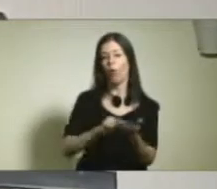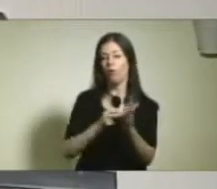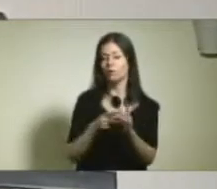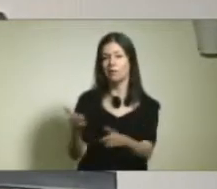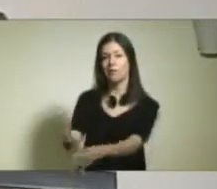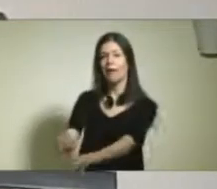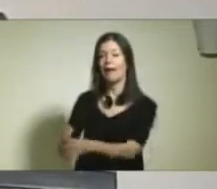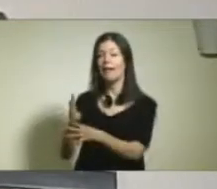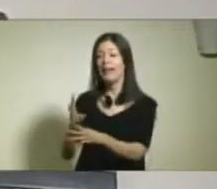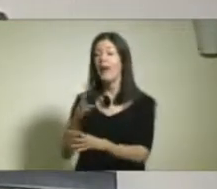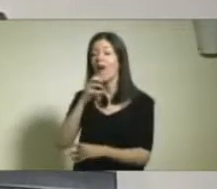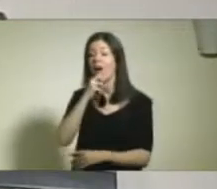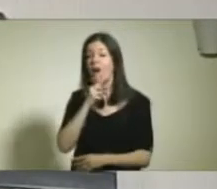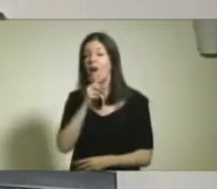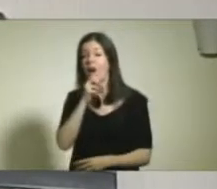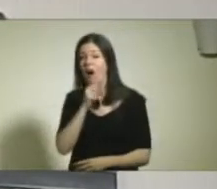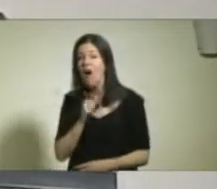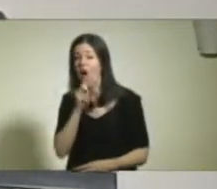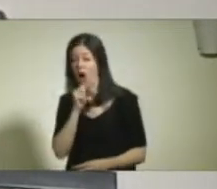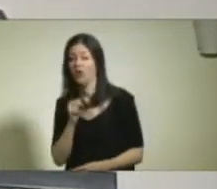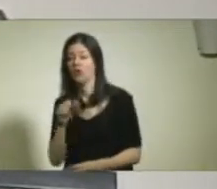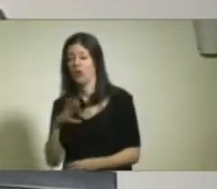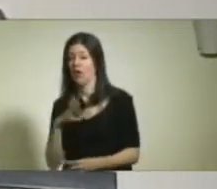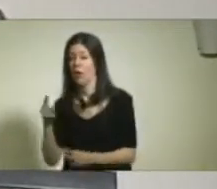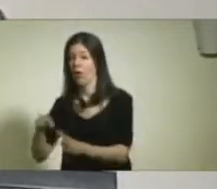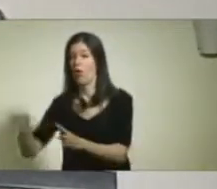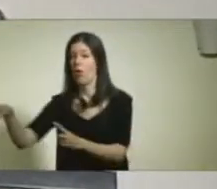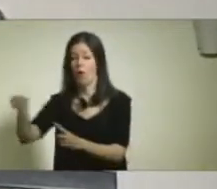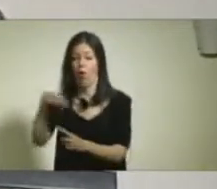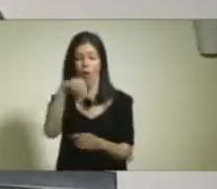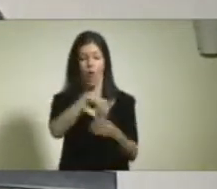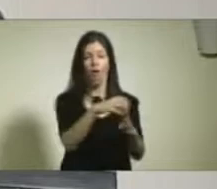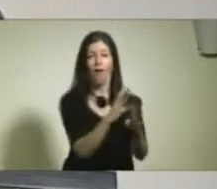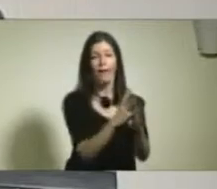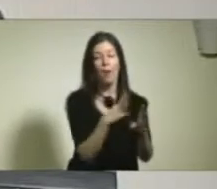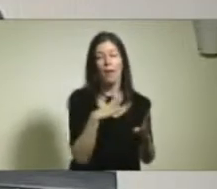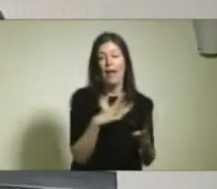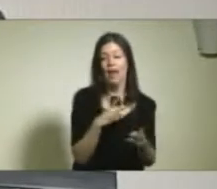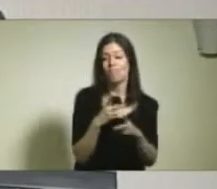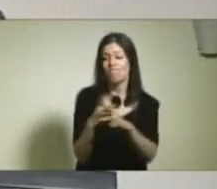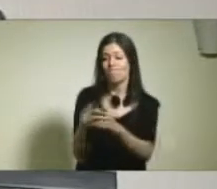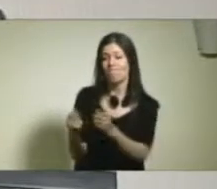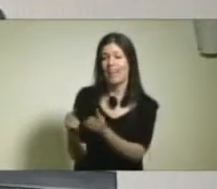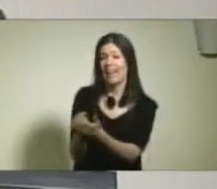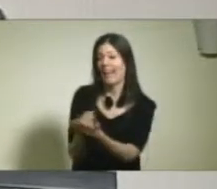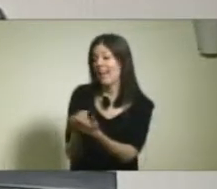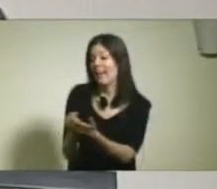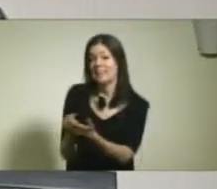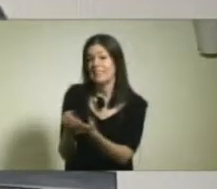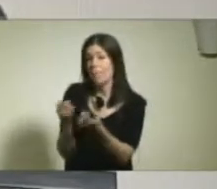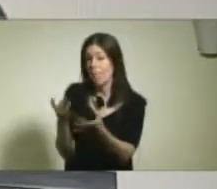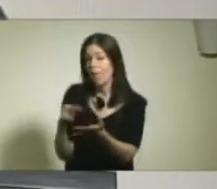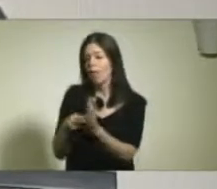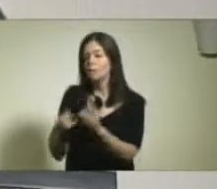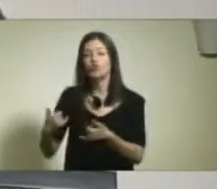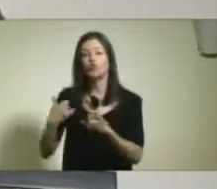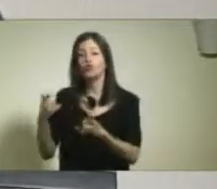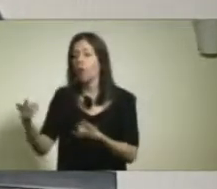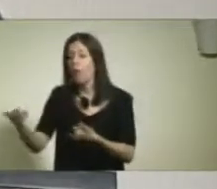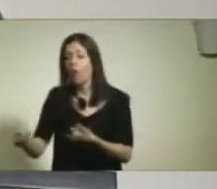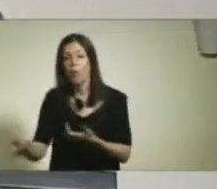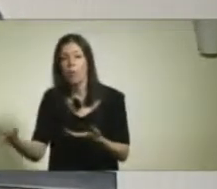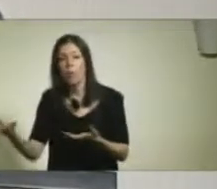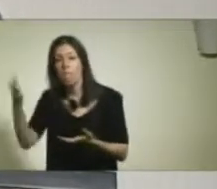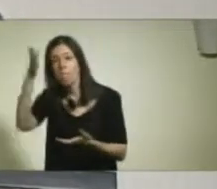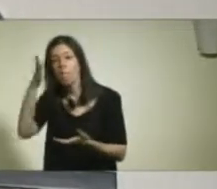clients très âgés dans nos portefeuilles de clients. Et comme on ne faisait pas de crédit, les jeunes, leurs parents leur